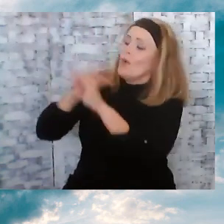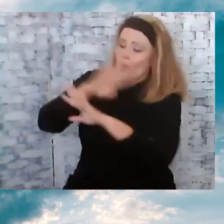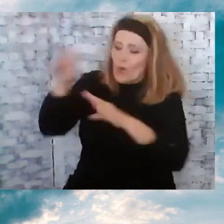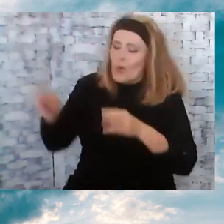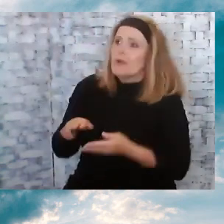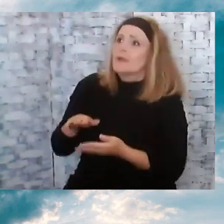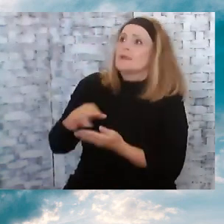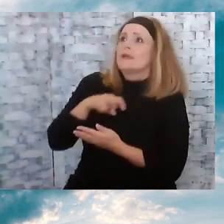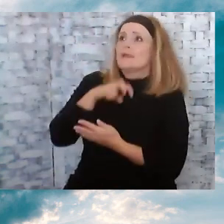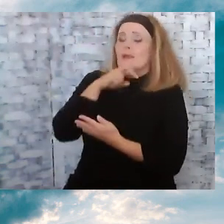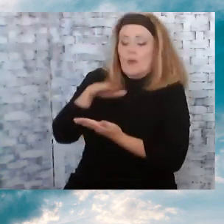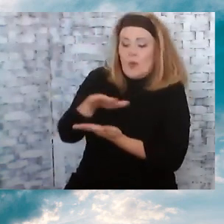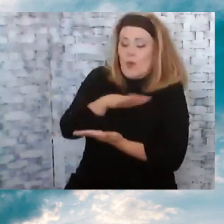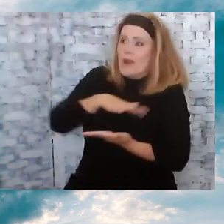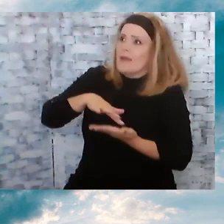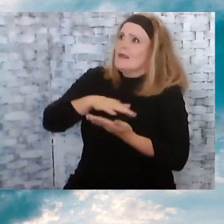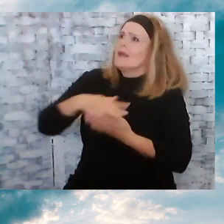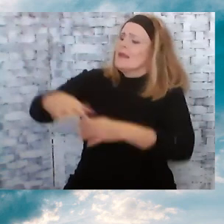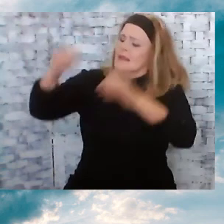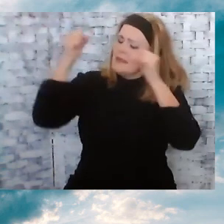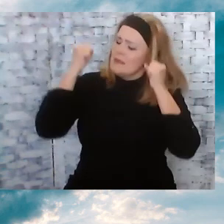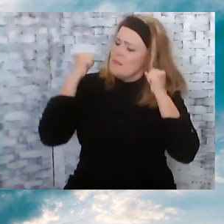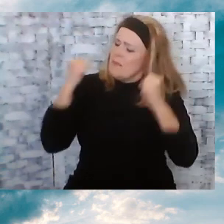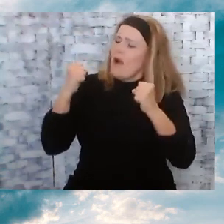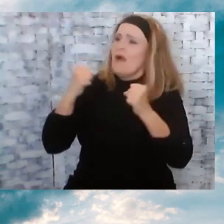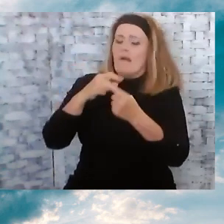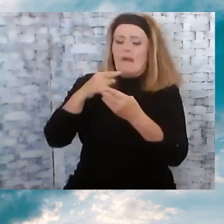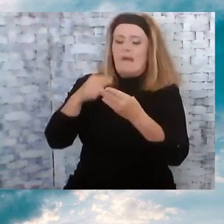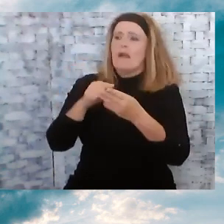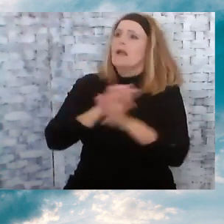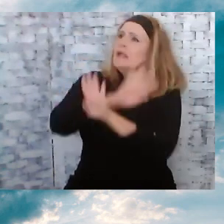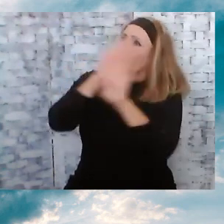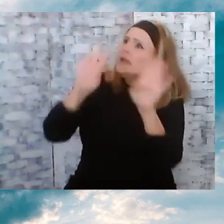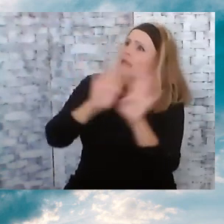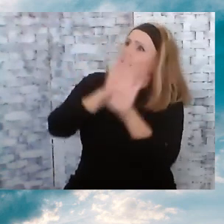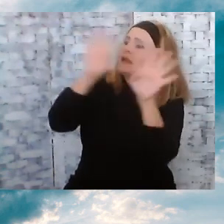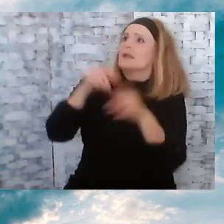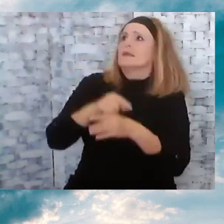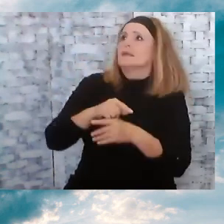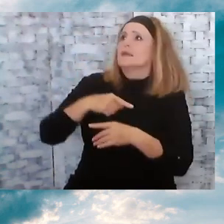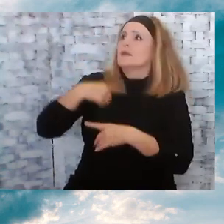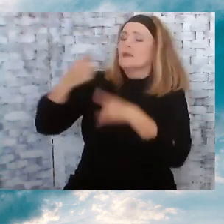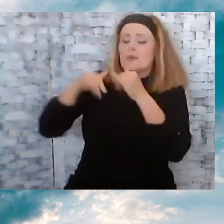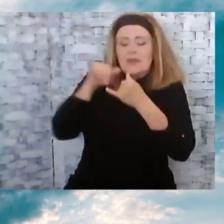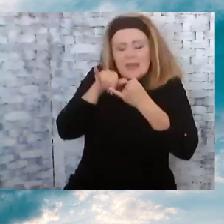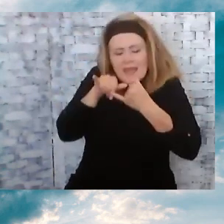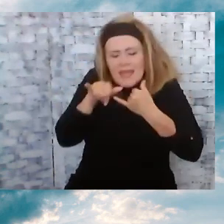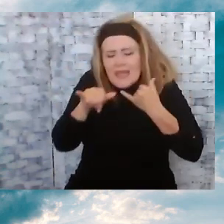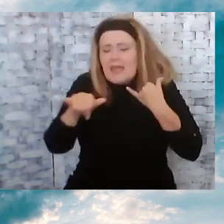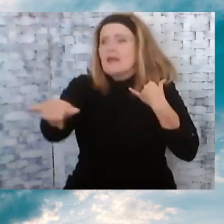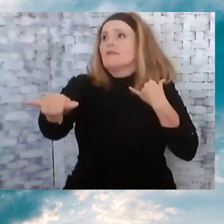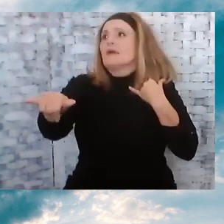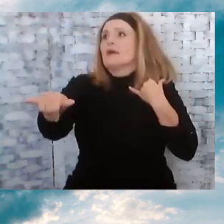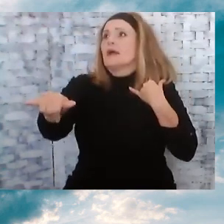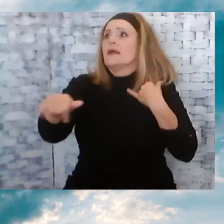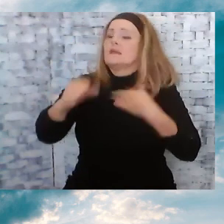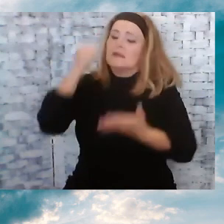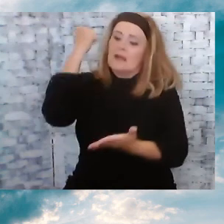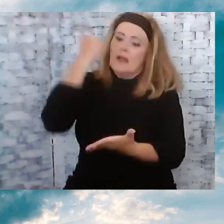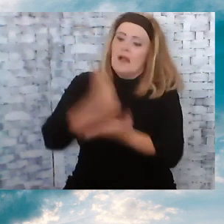die koninkryk, aan U behoort die mag en aan U behoort die heerlikheid, tot in